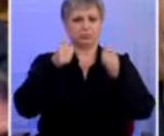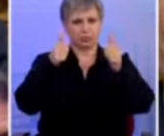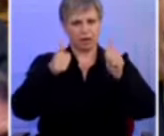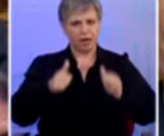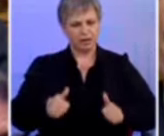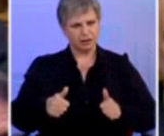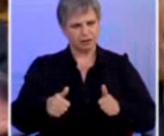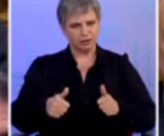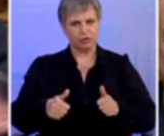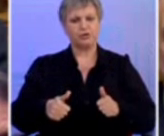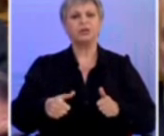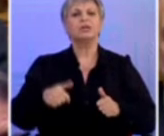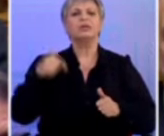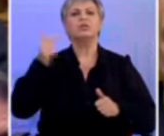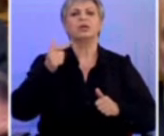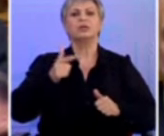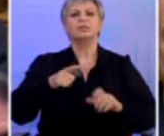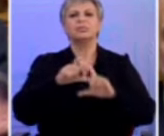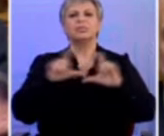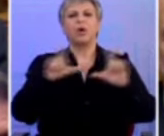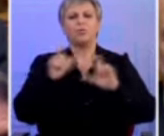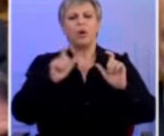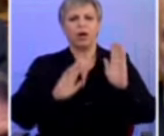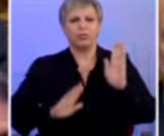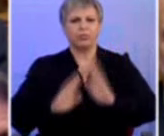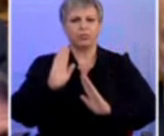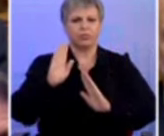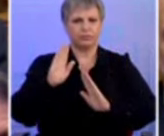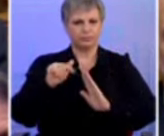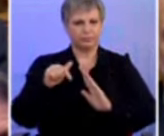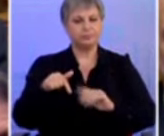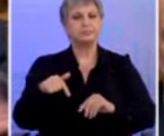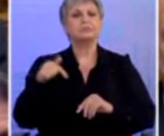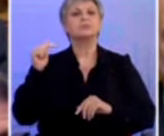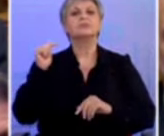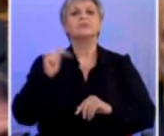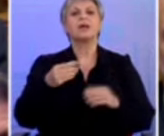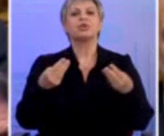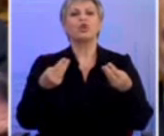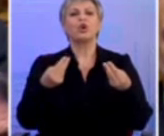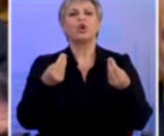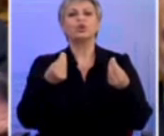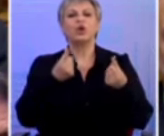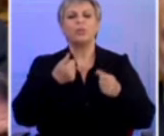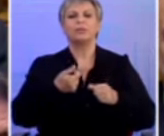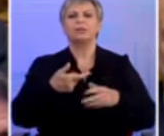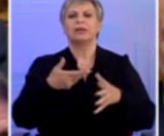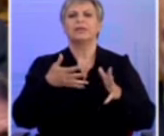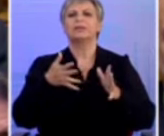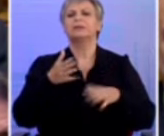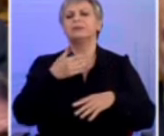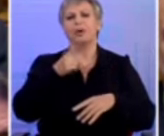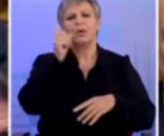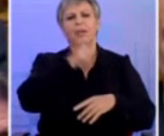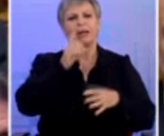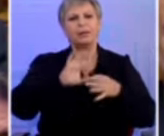έσπευσαν τα σπρέτς να ανέβουν στο Θεό. Αυτή λοιπόν, αυτό το τέχνασμα, αυτή η παραμυθία ότι βγαίναμε δήθεν